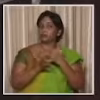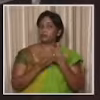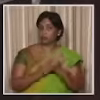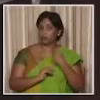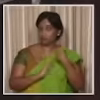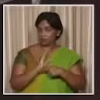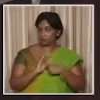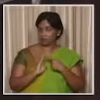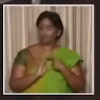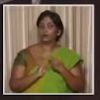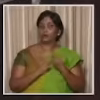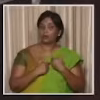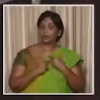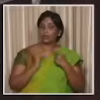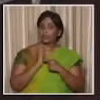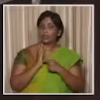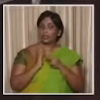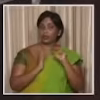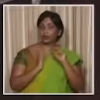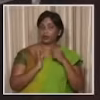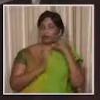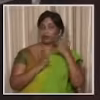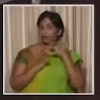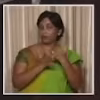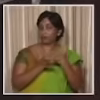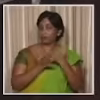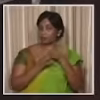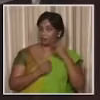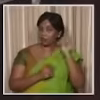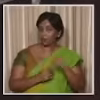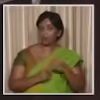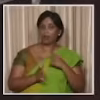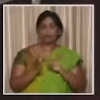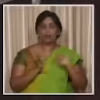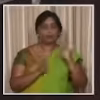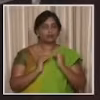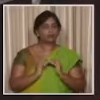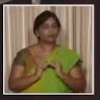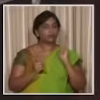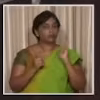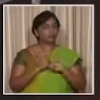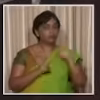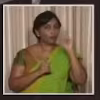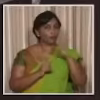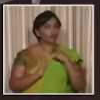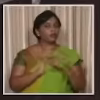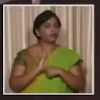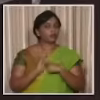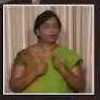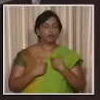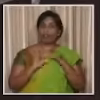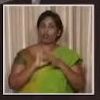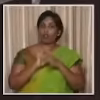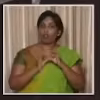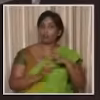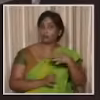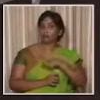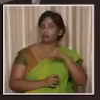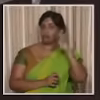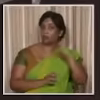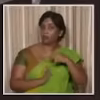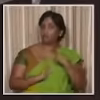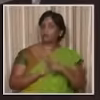රටක් අපි T20 World Cup එක දිනපු රටක් අපි ආසියානු තරගාවලියේ දිනපු රටක් අපි ඔලිම්පික් පදක්කම් දිනපු